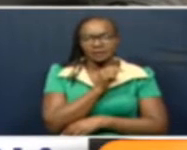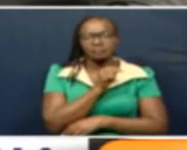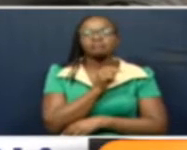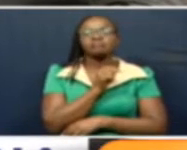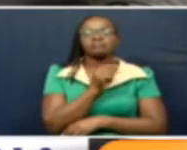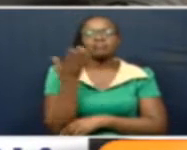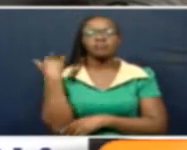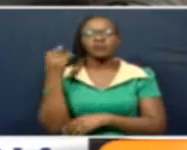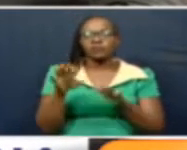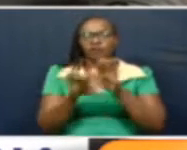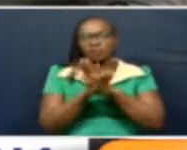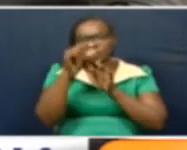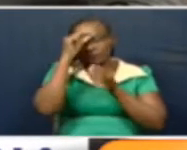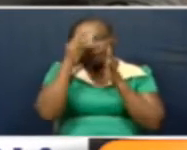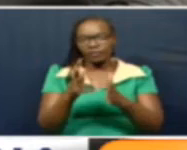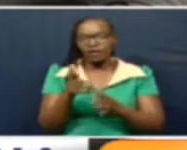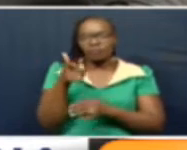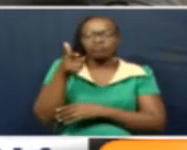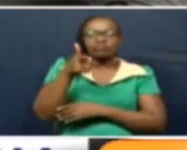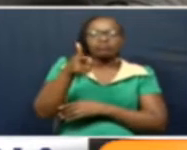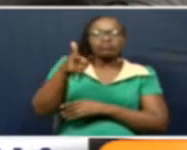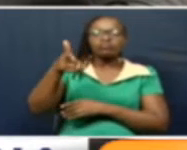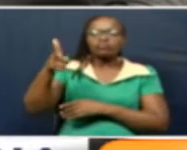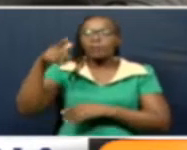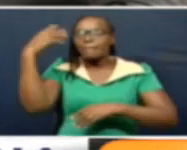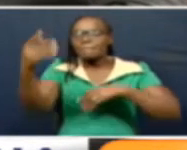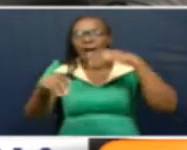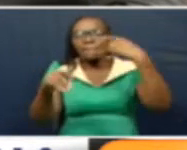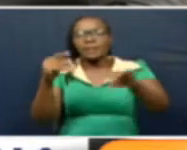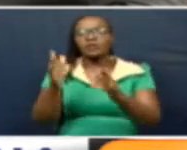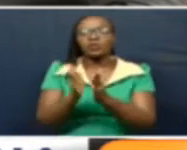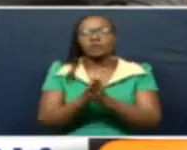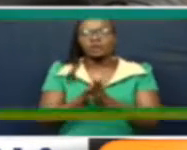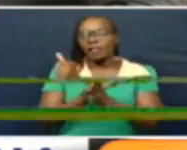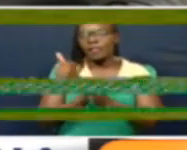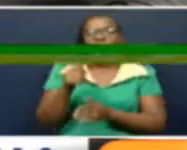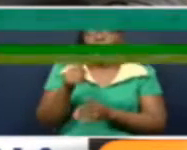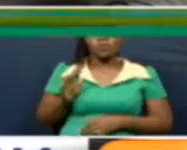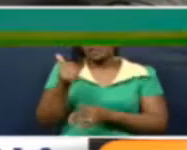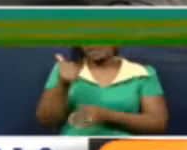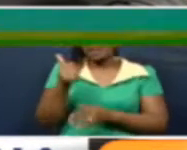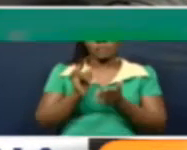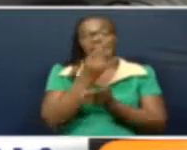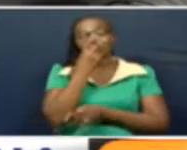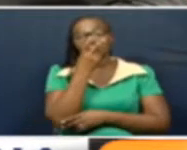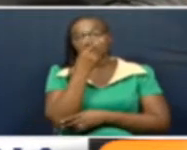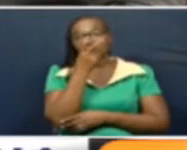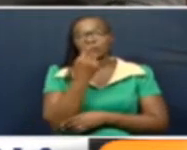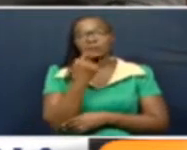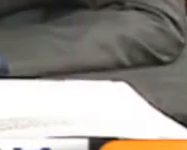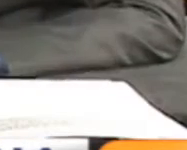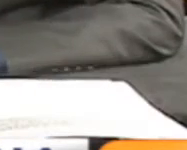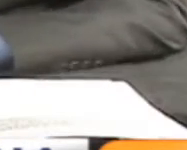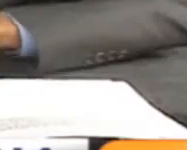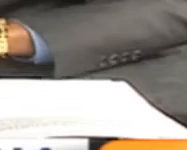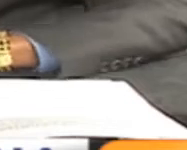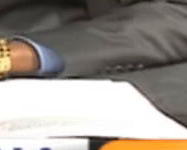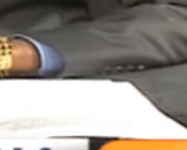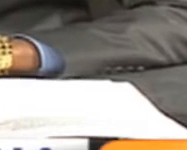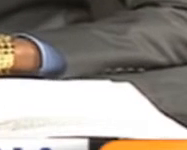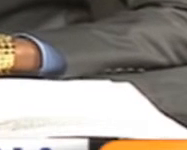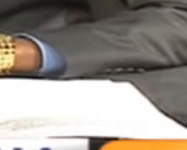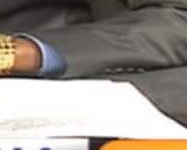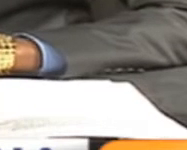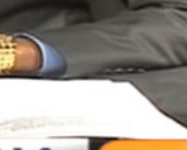video akivamiwa na wanaume wawili katika chumba kimoja akiwa na mwanamke. Mshukiwa huyo ambaye anasemekana kuwa ni afisa wa magereza Dennis